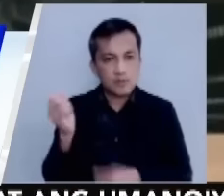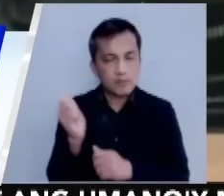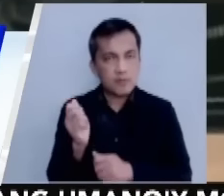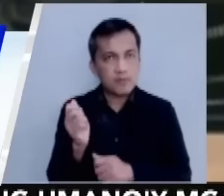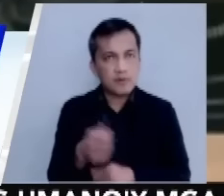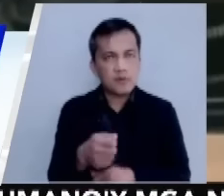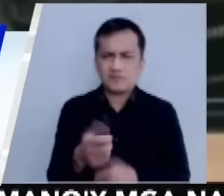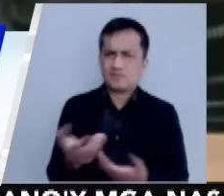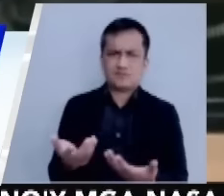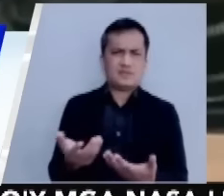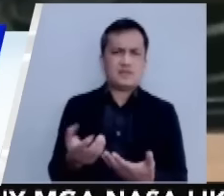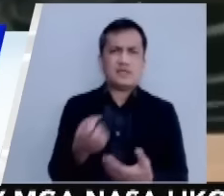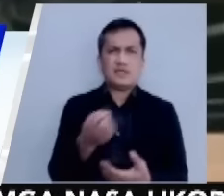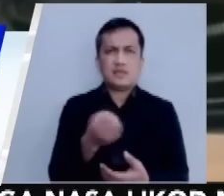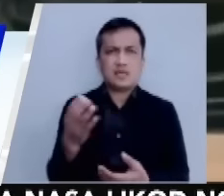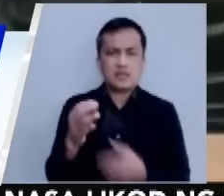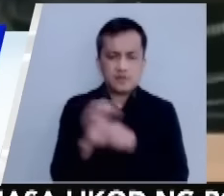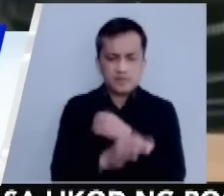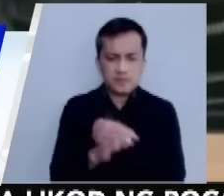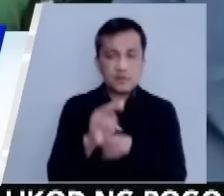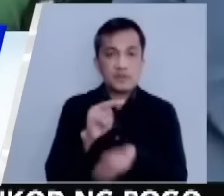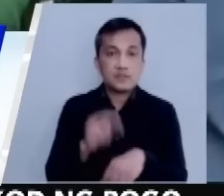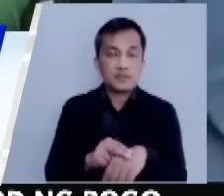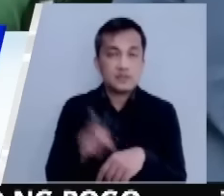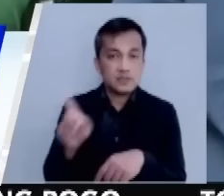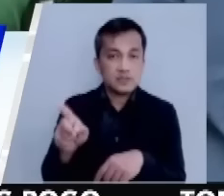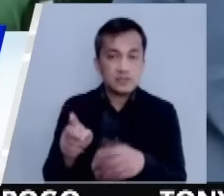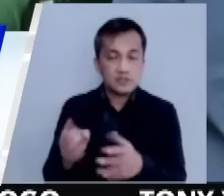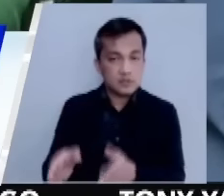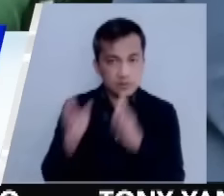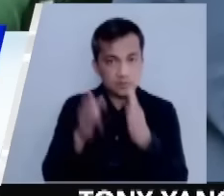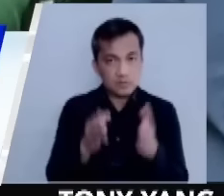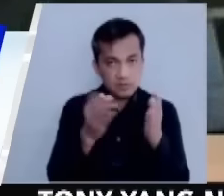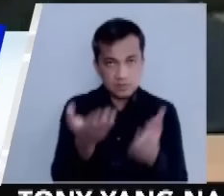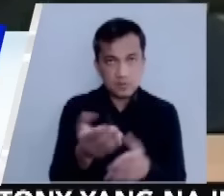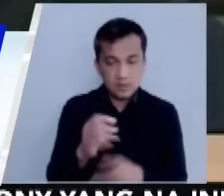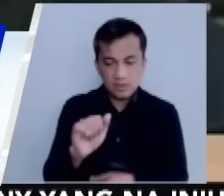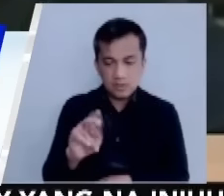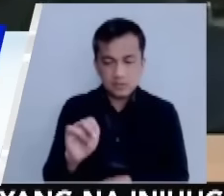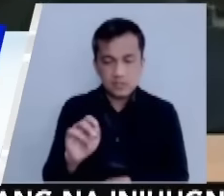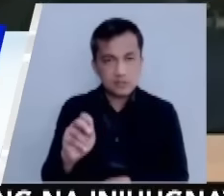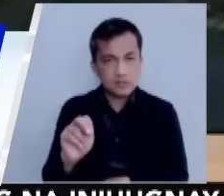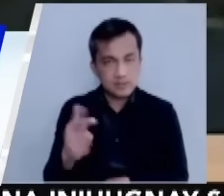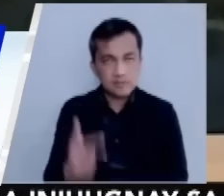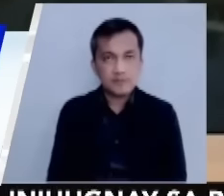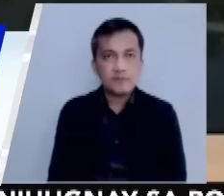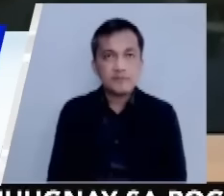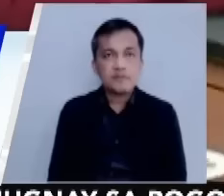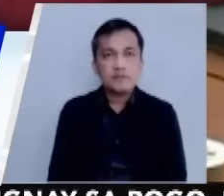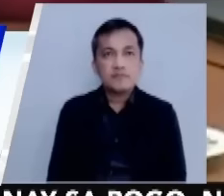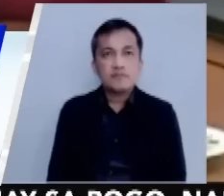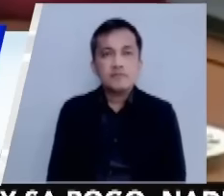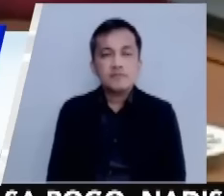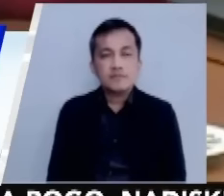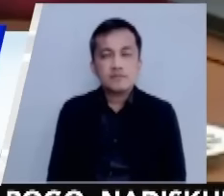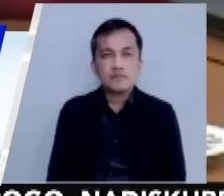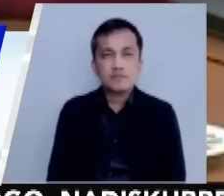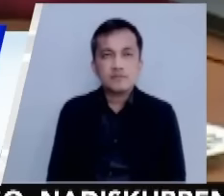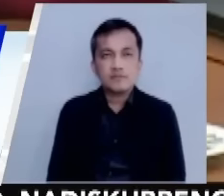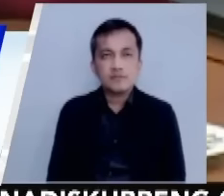Ilan po ba ang foreign nationals sa facility niyong ito ng Sanja? During their heyday, we're looking at